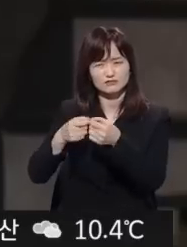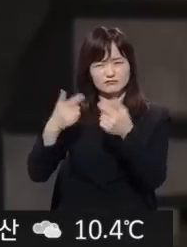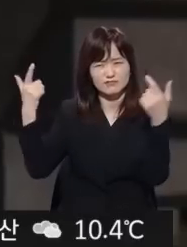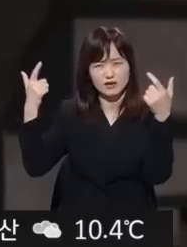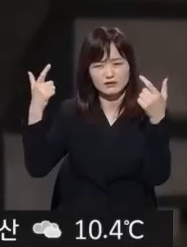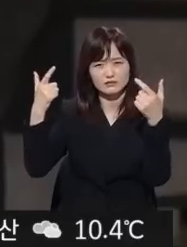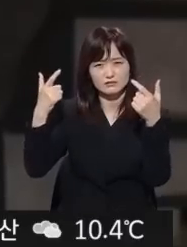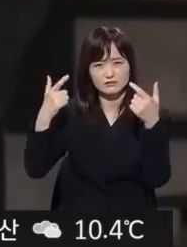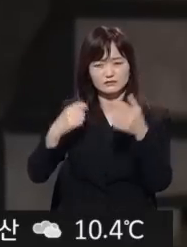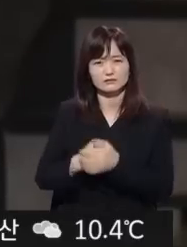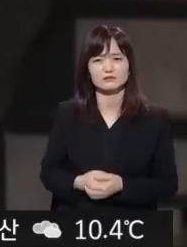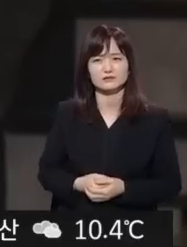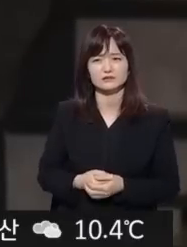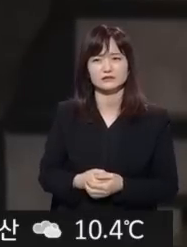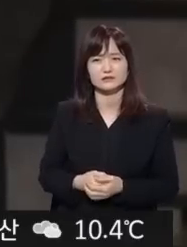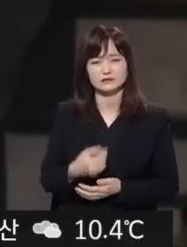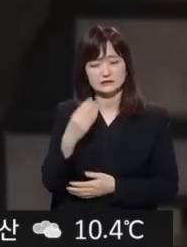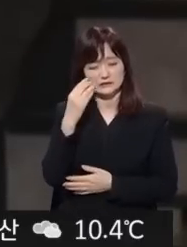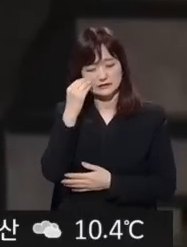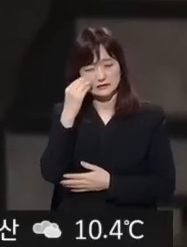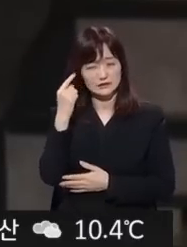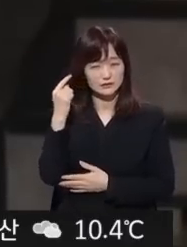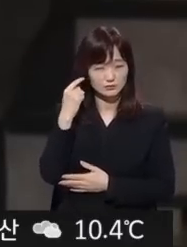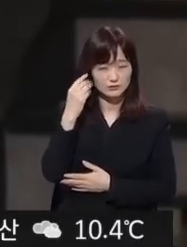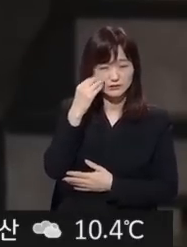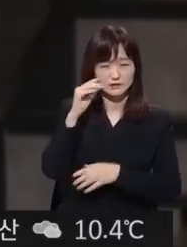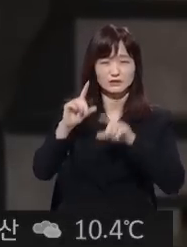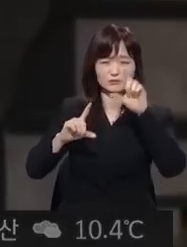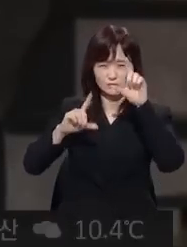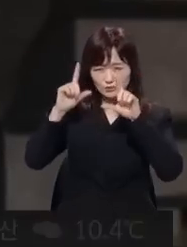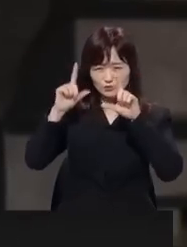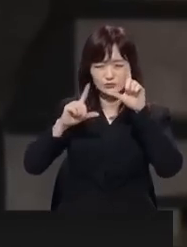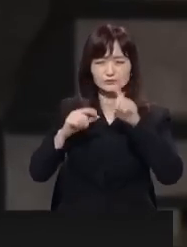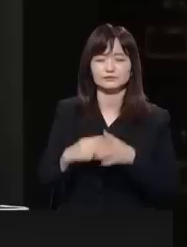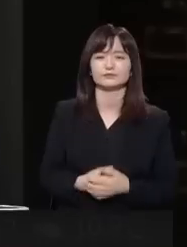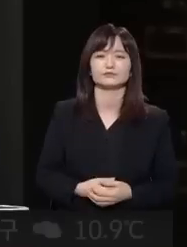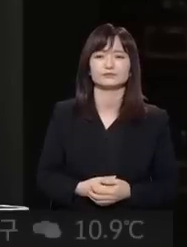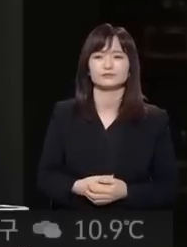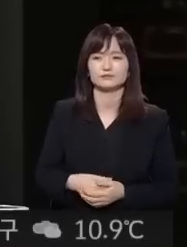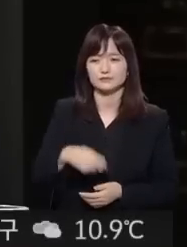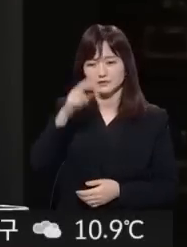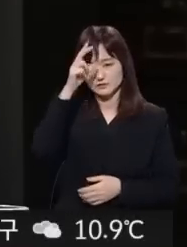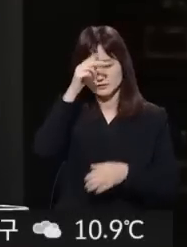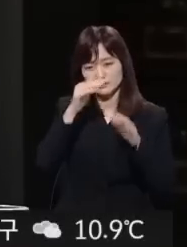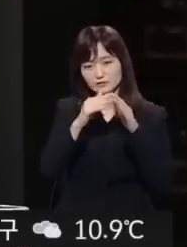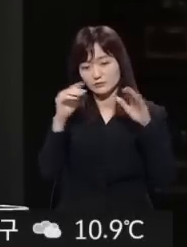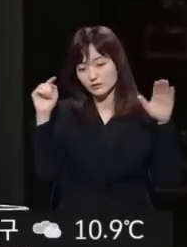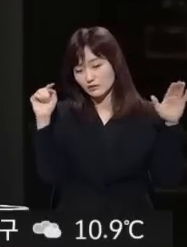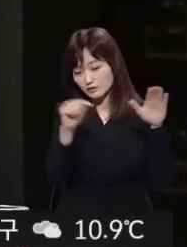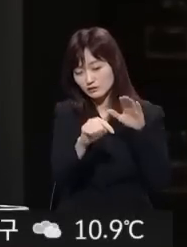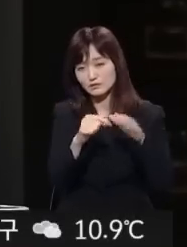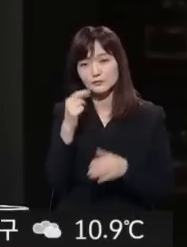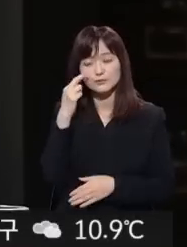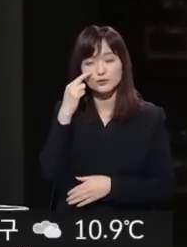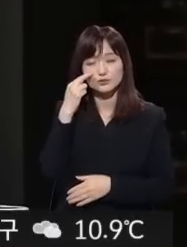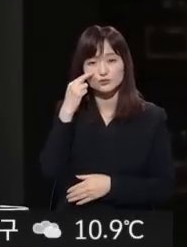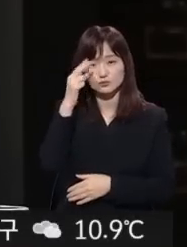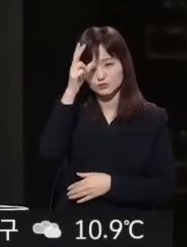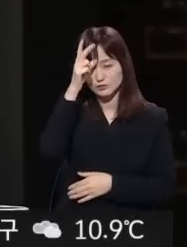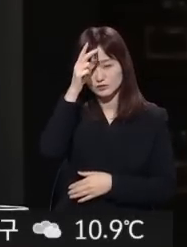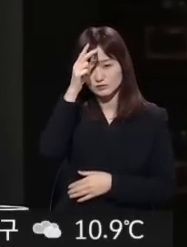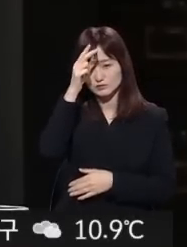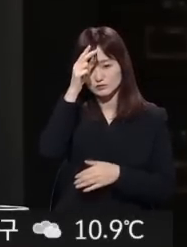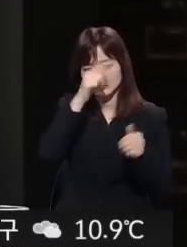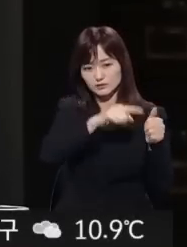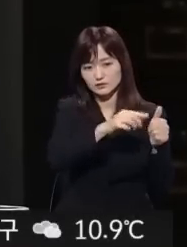때문에 나오는 그런 환각 환청 증세였겠죠 일단 경찰이 왔어요 경찰이 와서 미국 경찰이